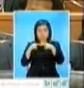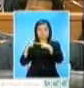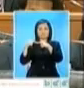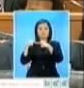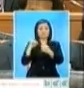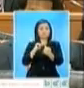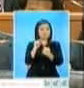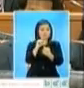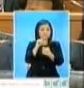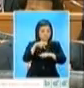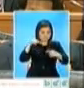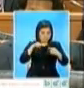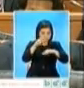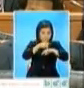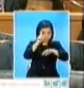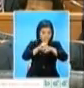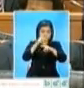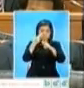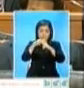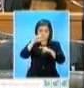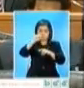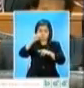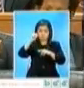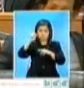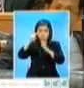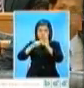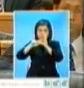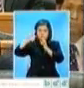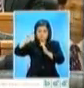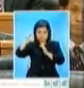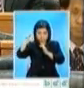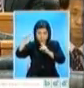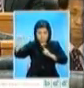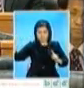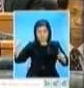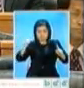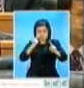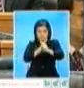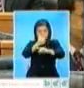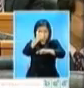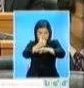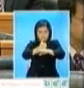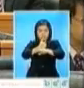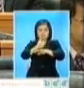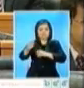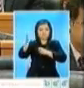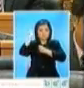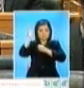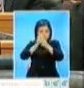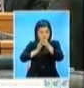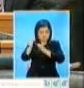เมื่อท่านประธานสมศักดิ์ได้เข้ามาทำหน้าที่ประธานในที่ประชุมจึงกราบเรียนมาต่อท่านประธานได้โปรดวินิจฉัย